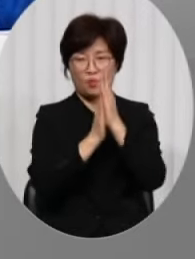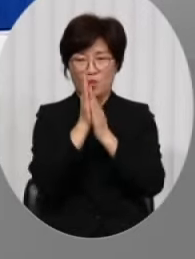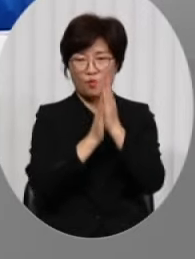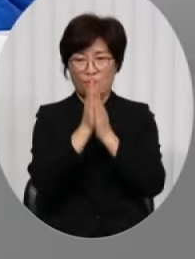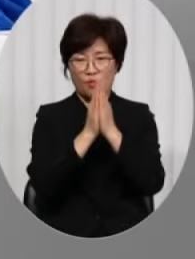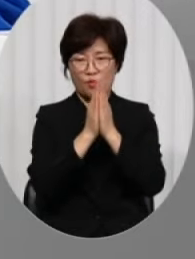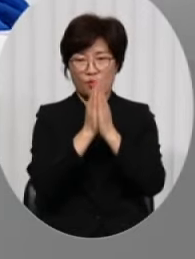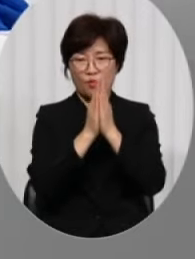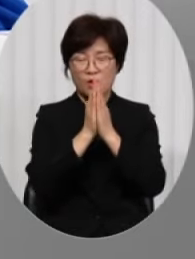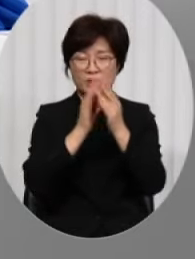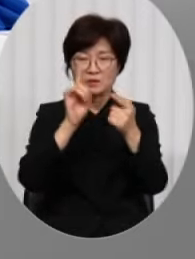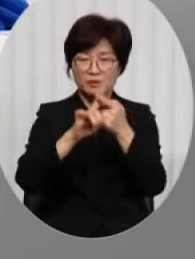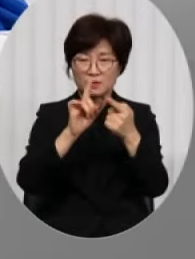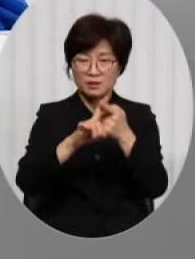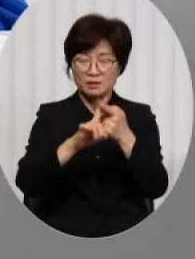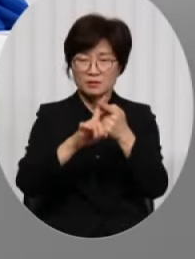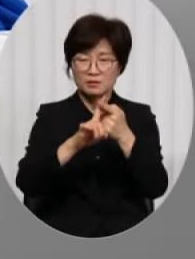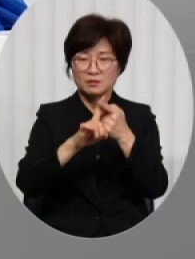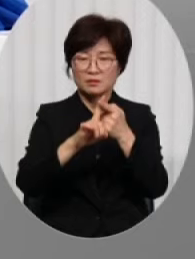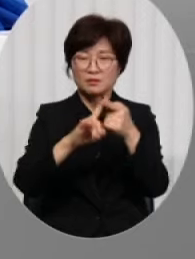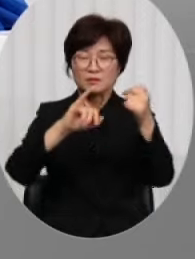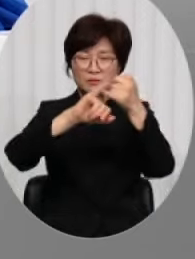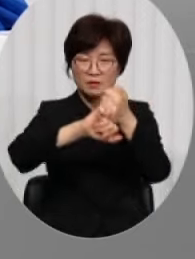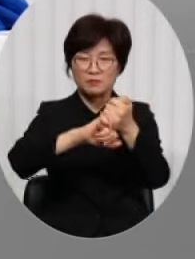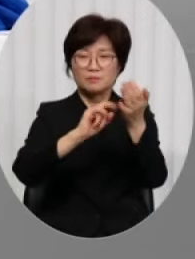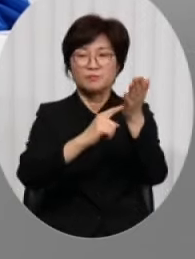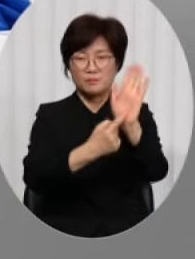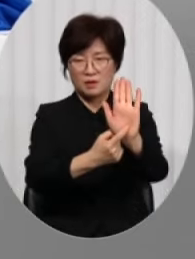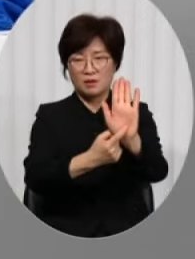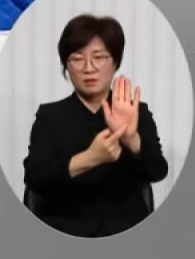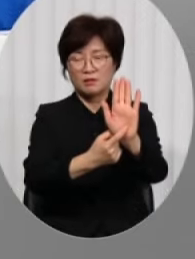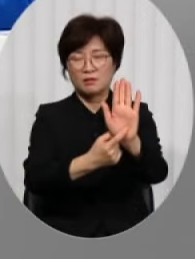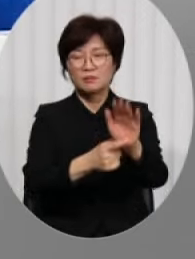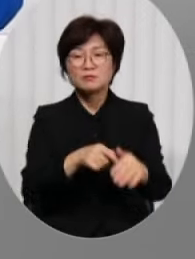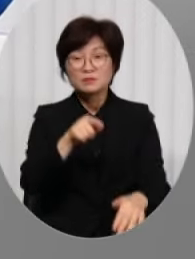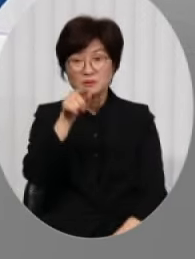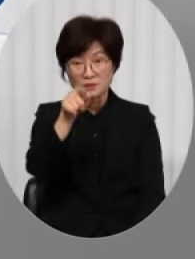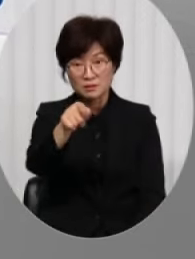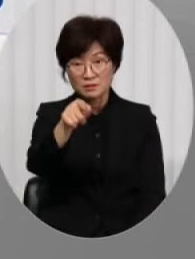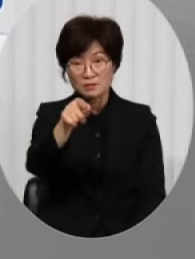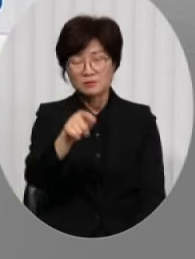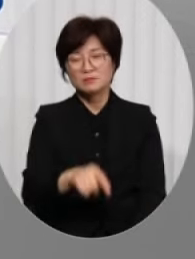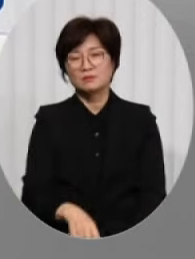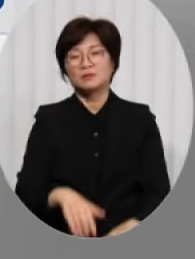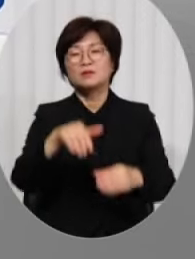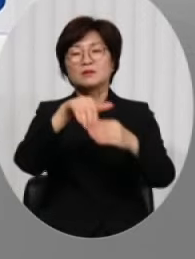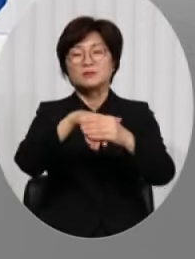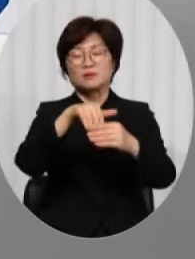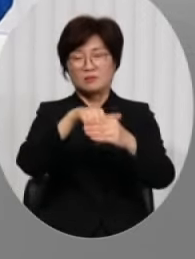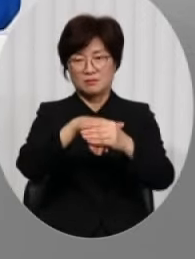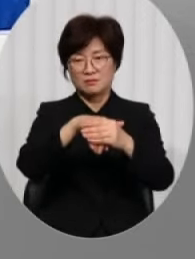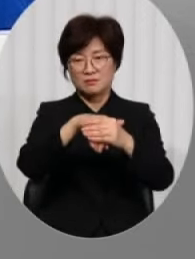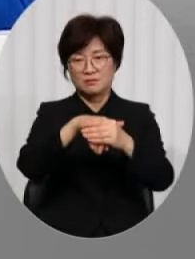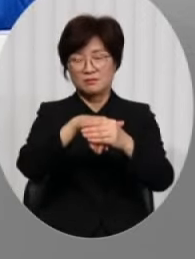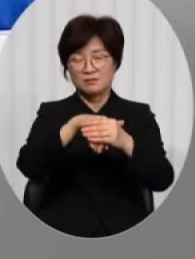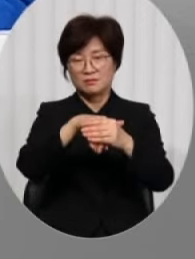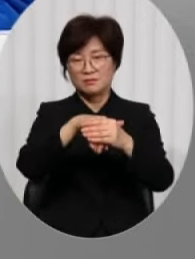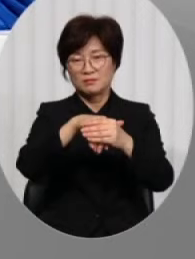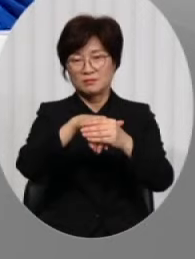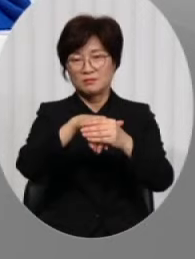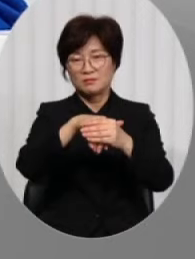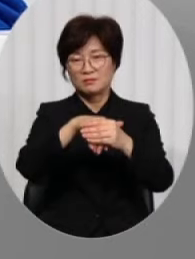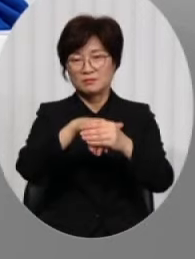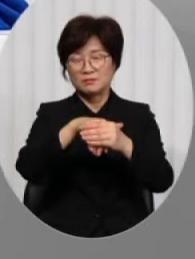천조에 가까운 그런 지금 공약을 막 살포했습니다. 과연 이게 선거를 앞두고 아까 말씀하신 것처럼